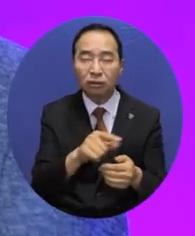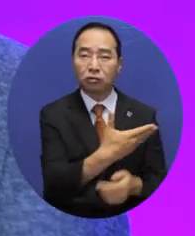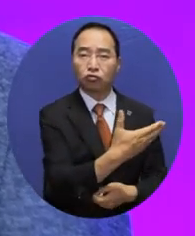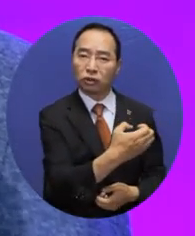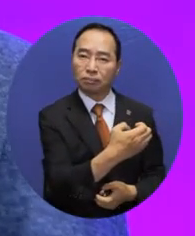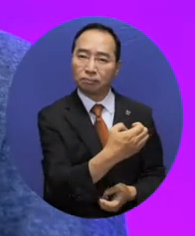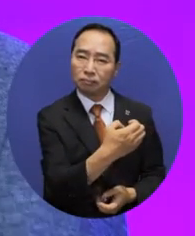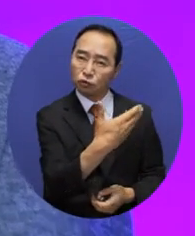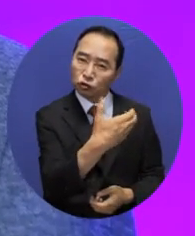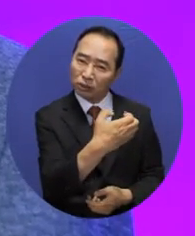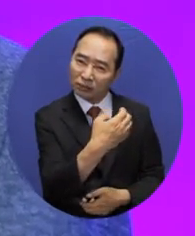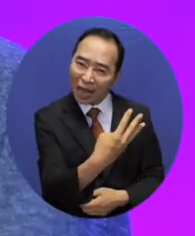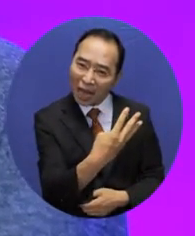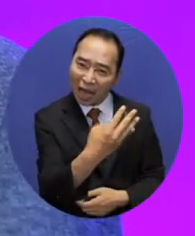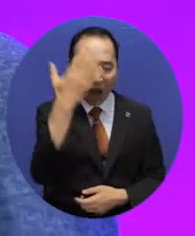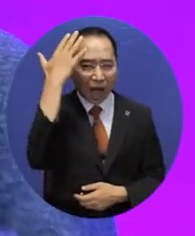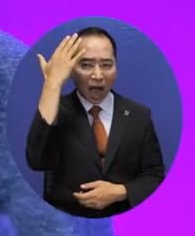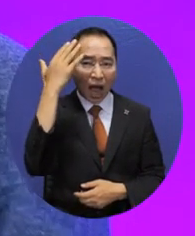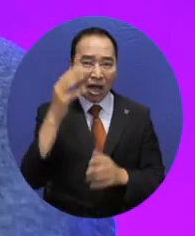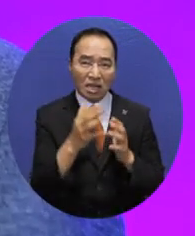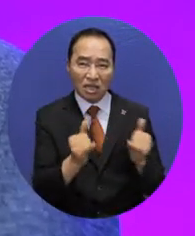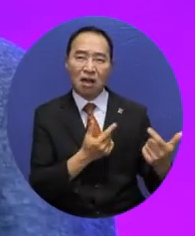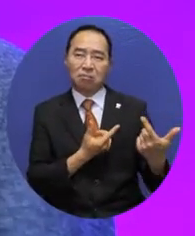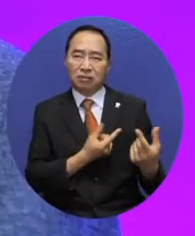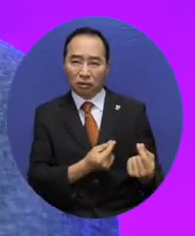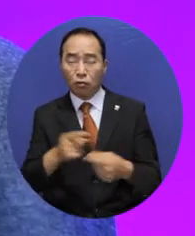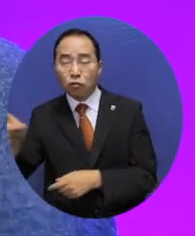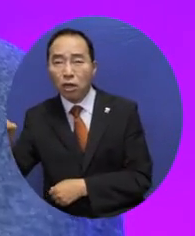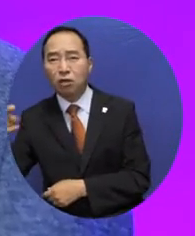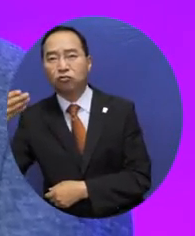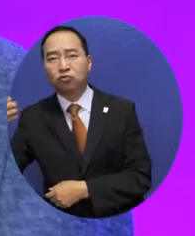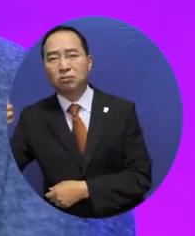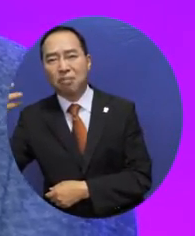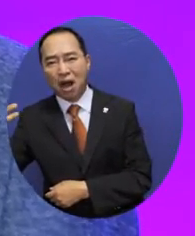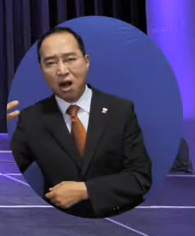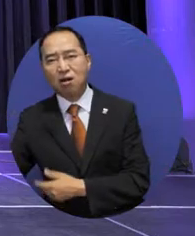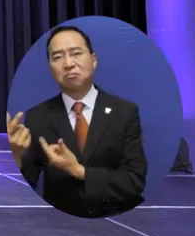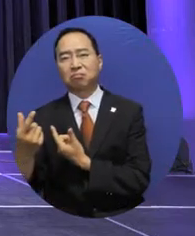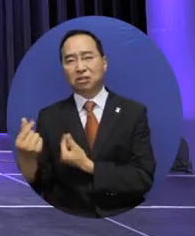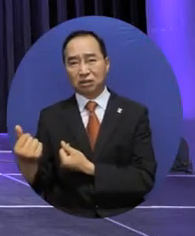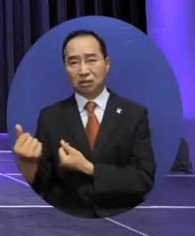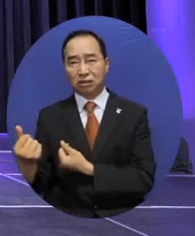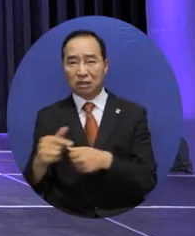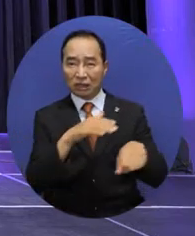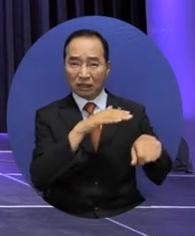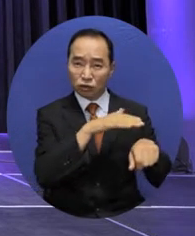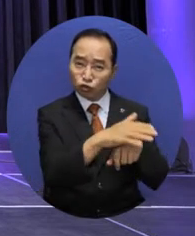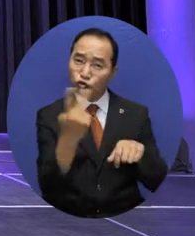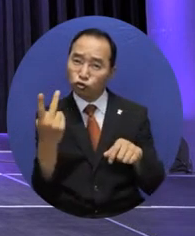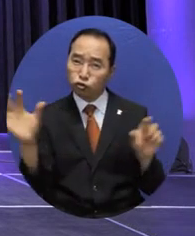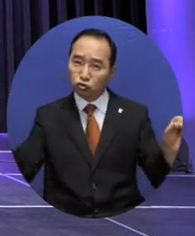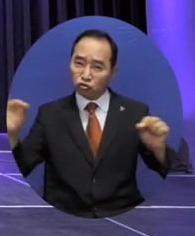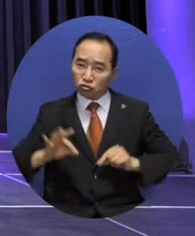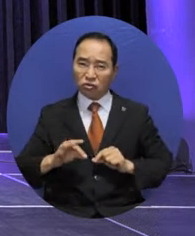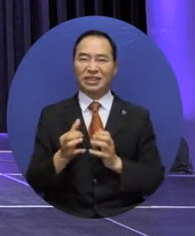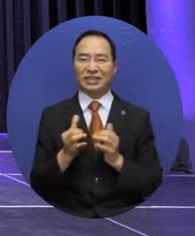우리에게는 보노보도 있고 침팬지의 유전자도 있습니다. 그런데 폭력에